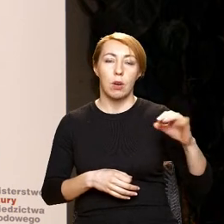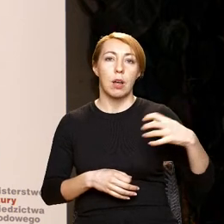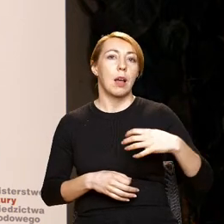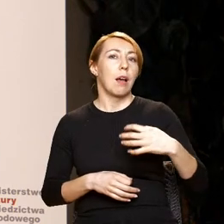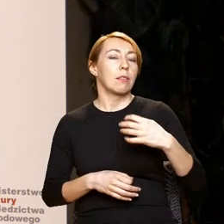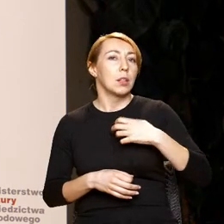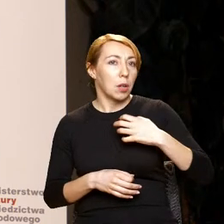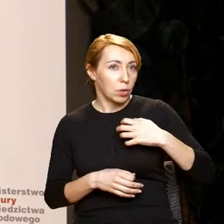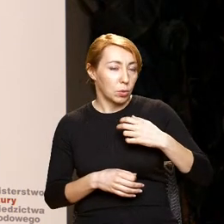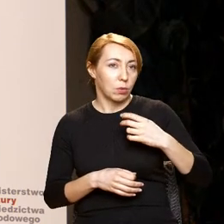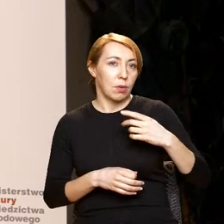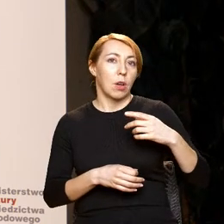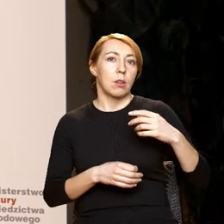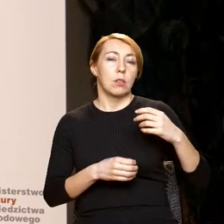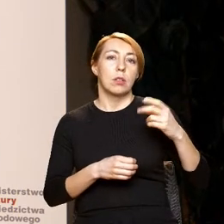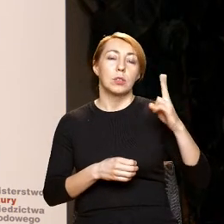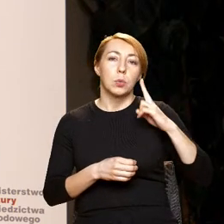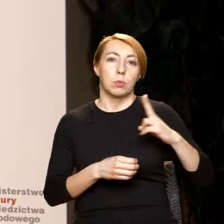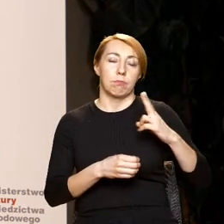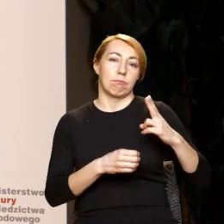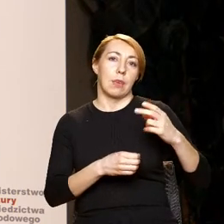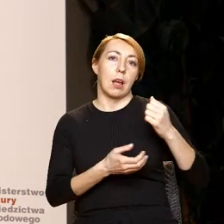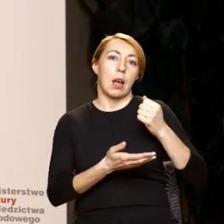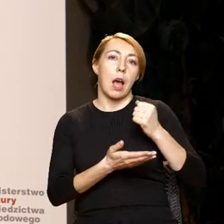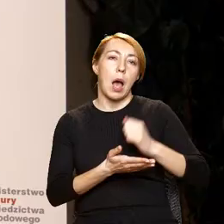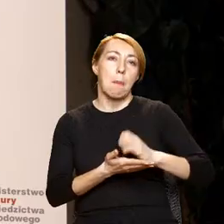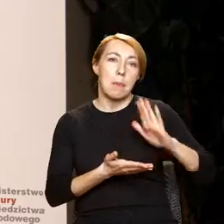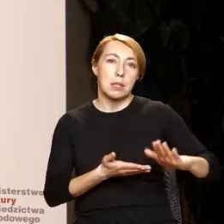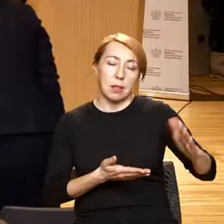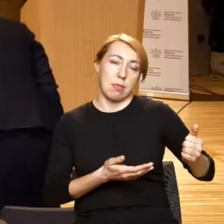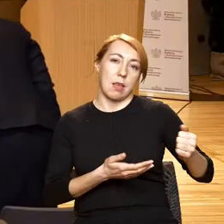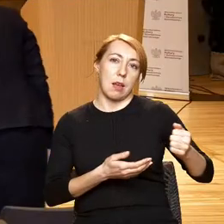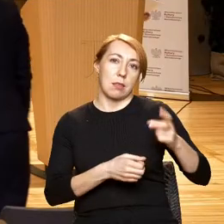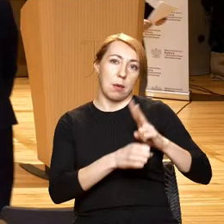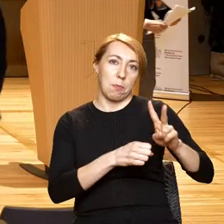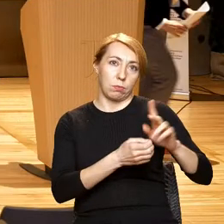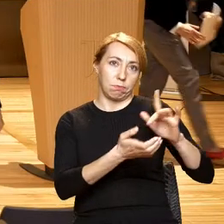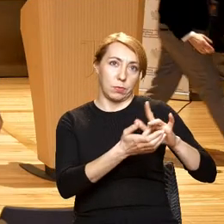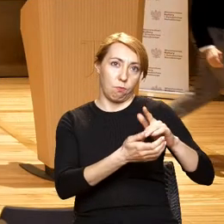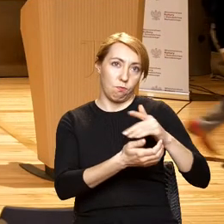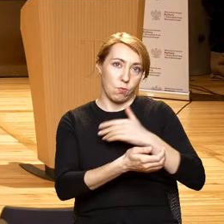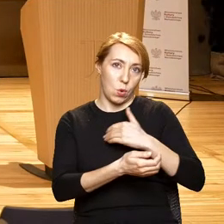Kultury i Informacji Japońskiej, ambasada Japonii w Polsce. Bardzo proszę.